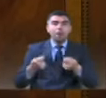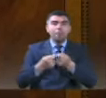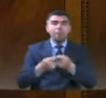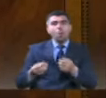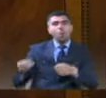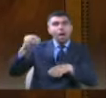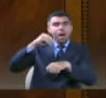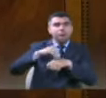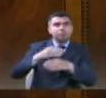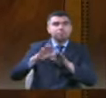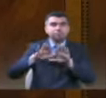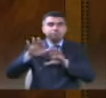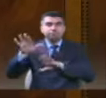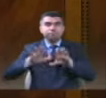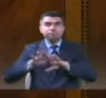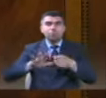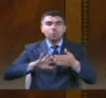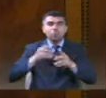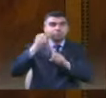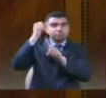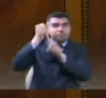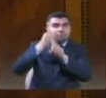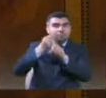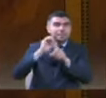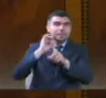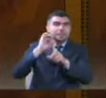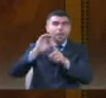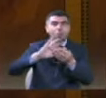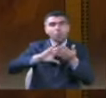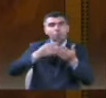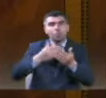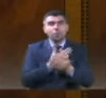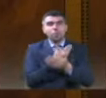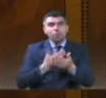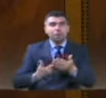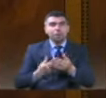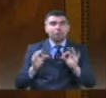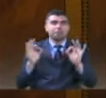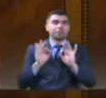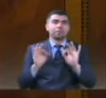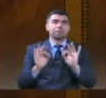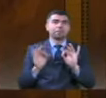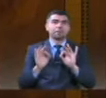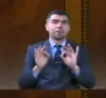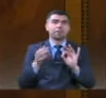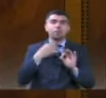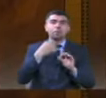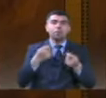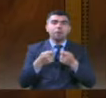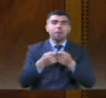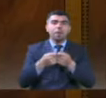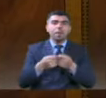تندرج ضمن استراتيجية حكومية واضحة المعالم، وإنما يظهر أنها مهووسة بشيء اسمه